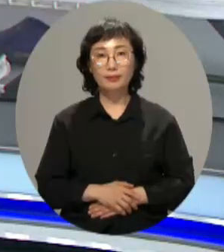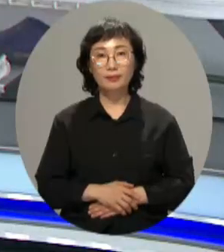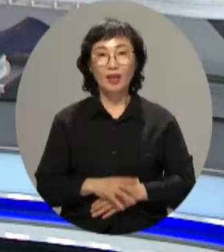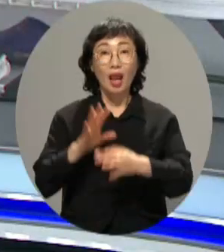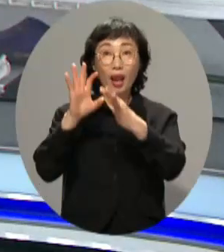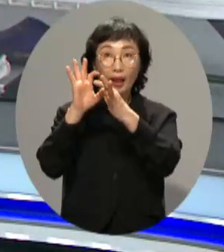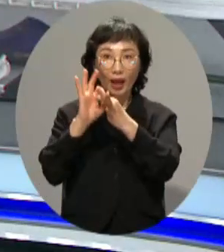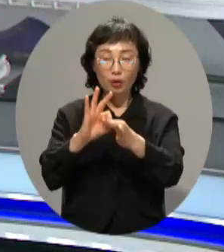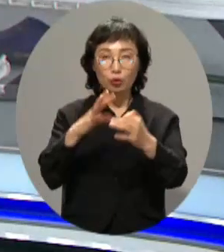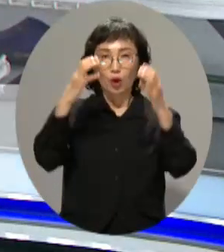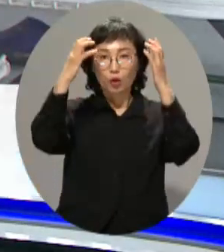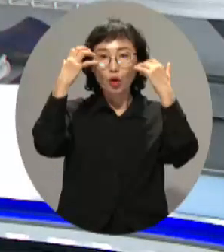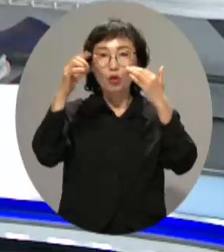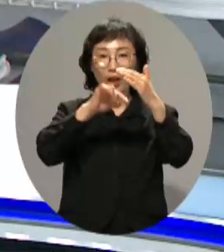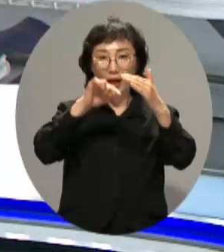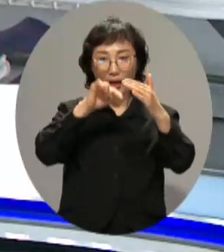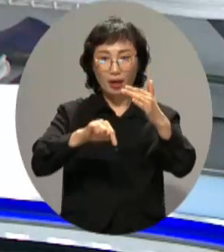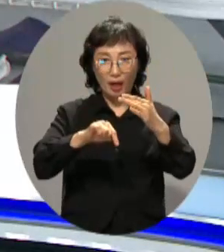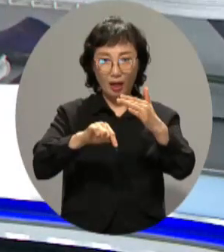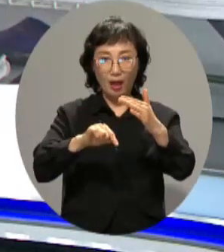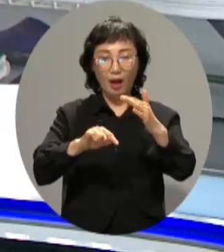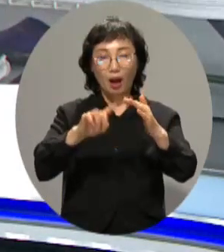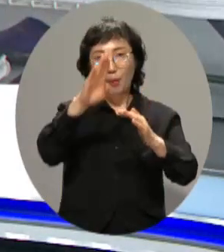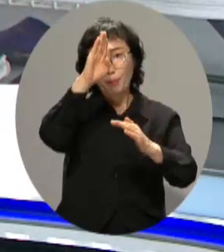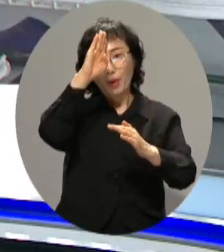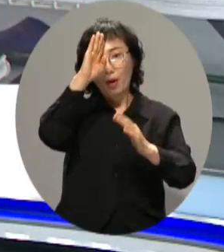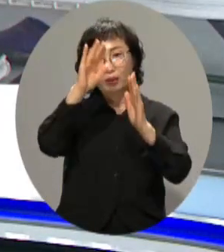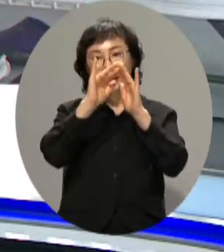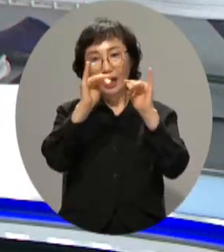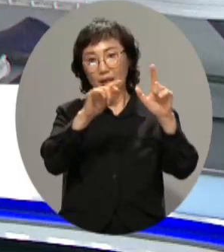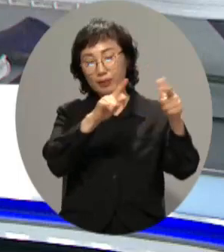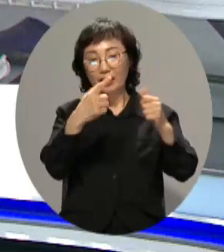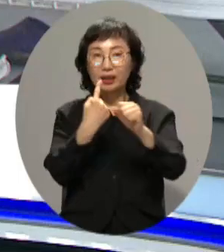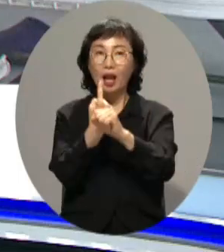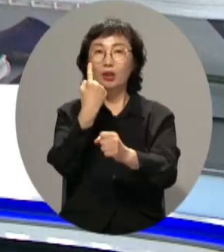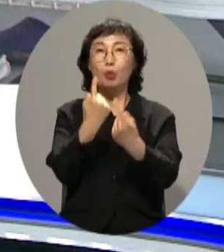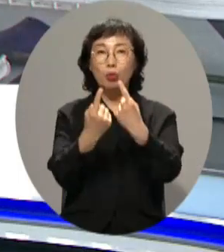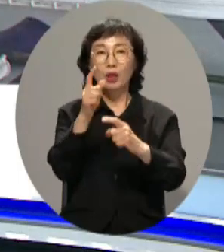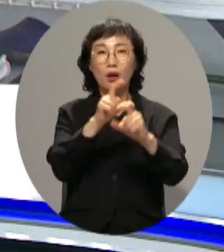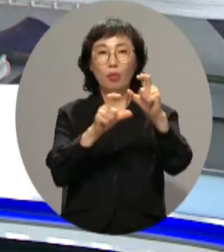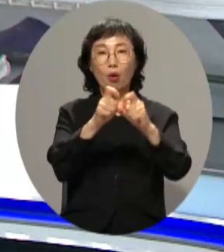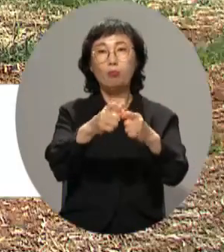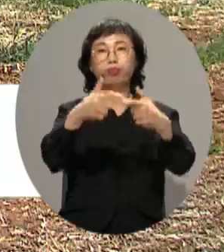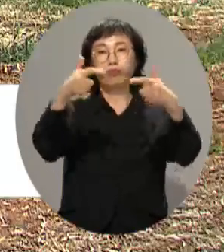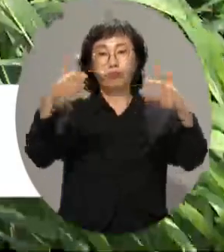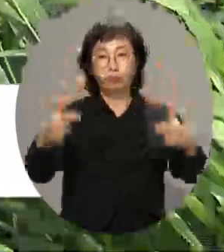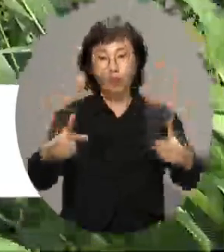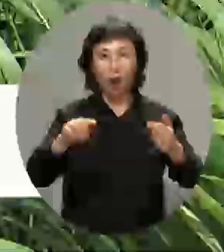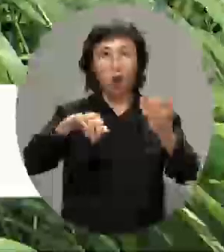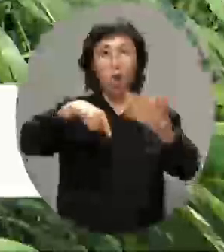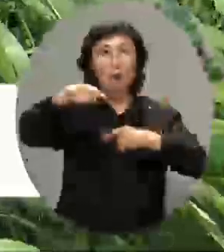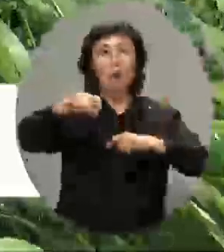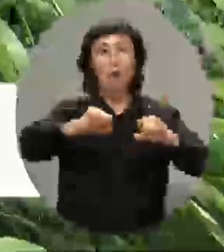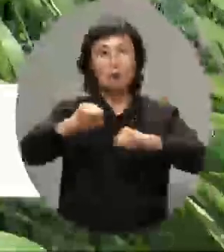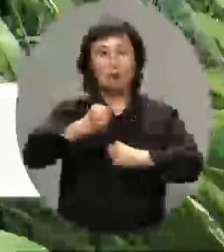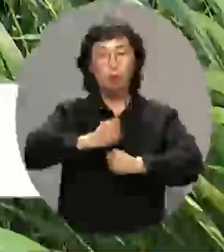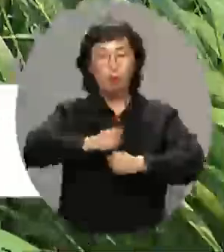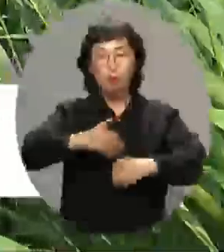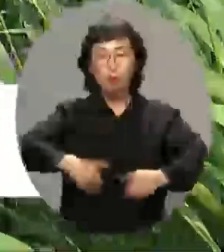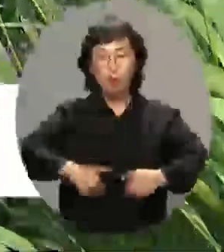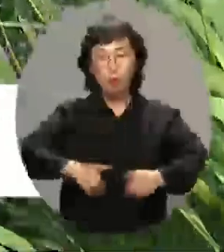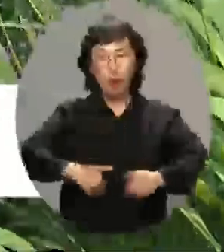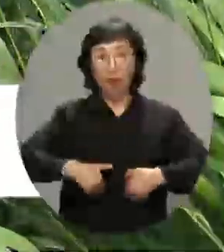계속되는 폭염속에 돈을 온열 질환자가 지난해보다 큰 폭으로 늘어 야외 활동에 주의가 필요합니다